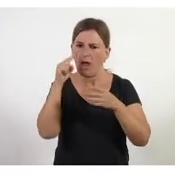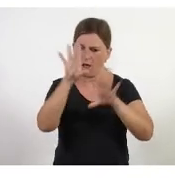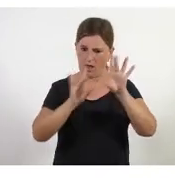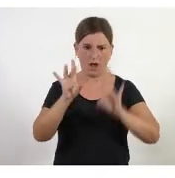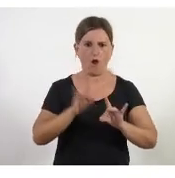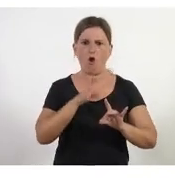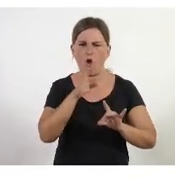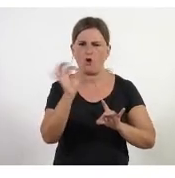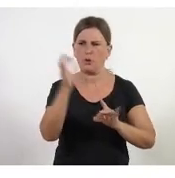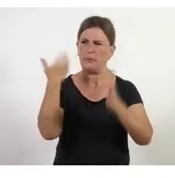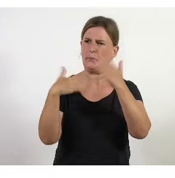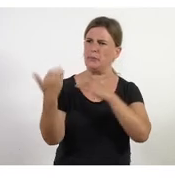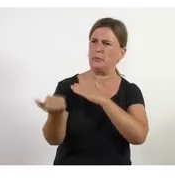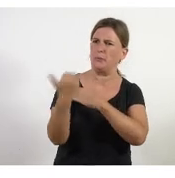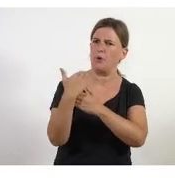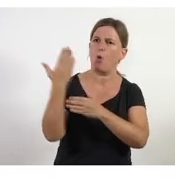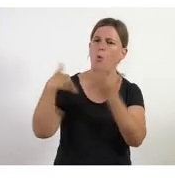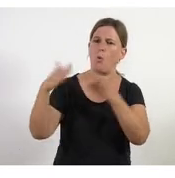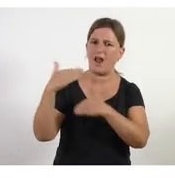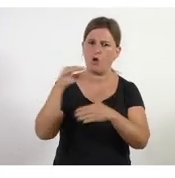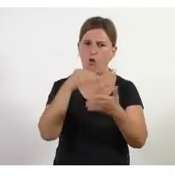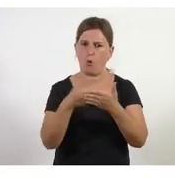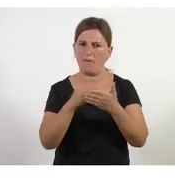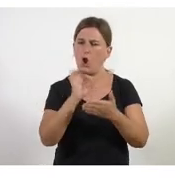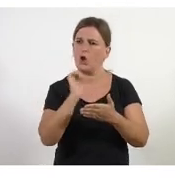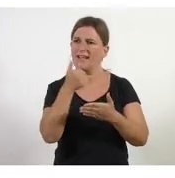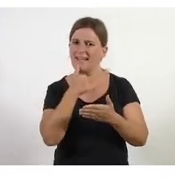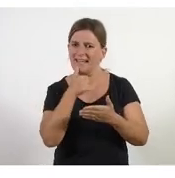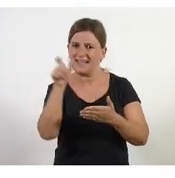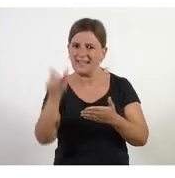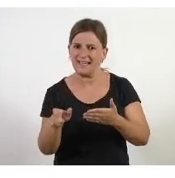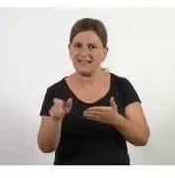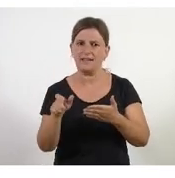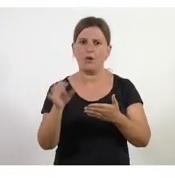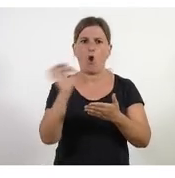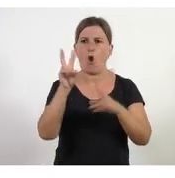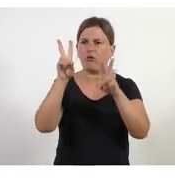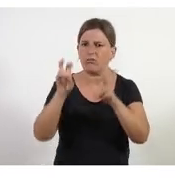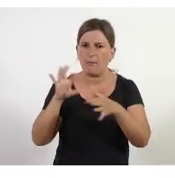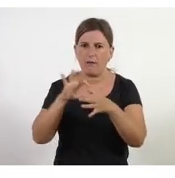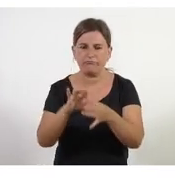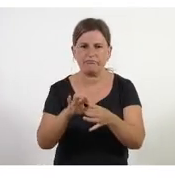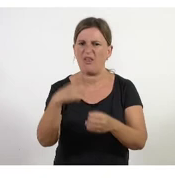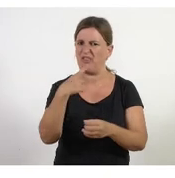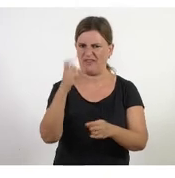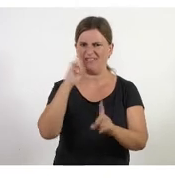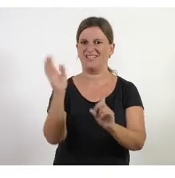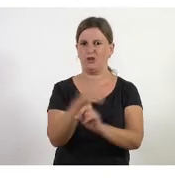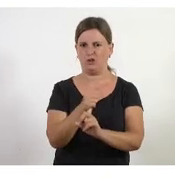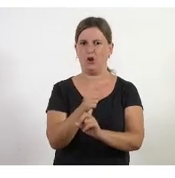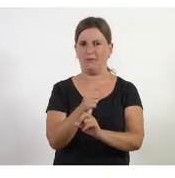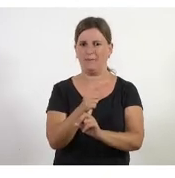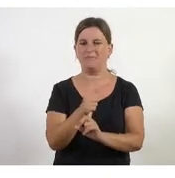quan et van compartir cert document, quina persona, parlant de quin tema. ¿Vale? I això sí que